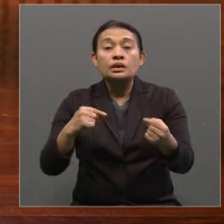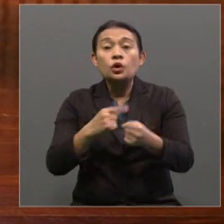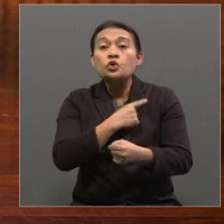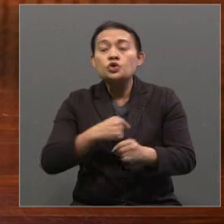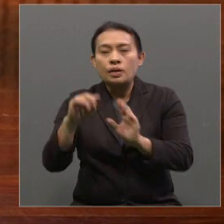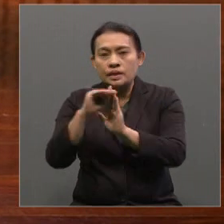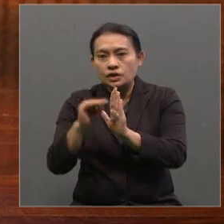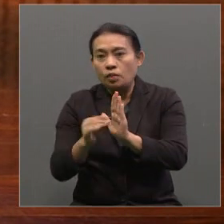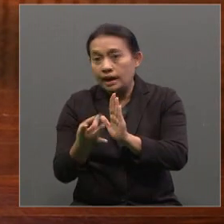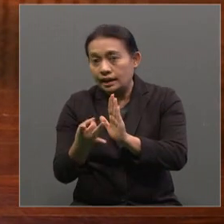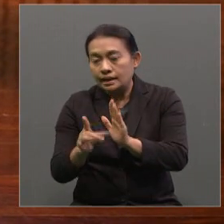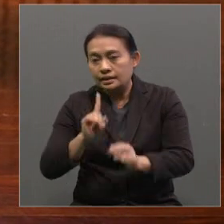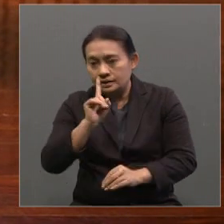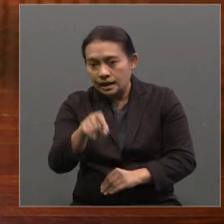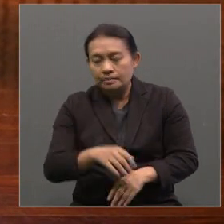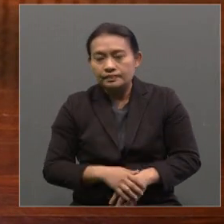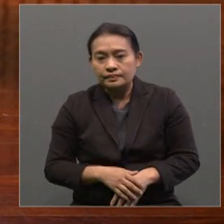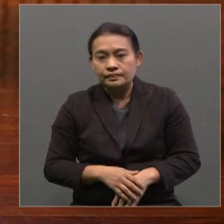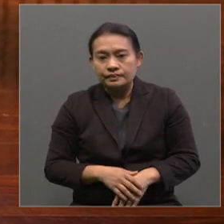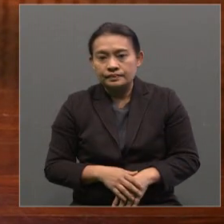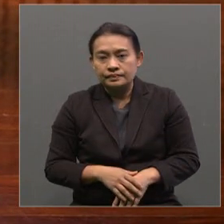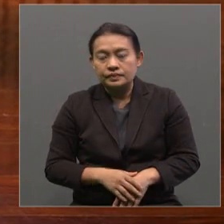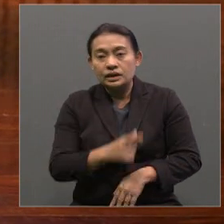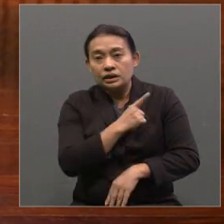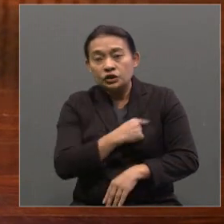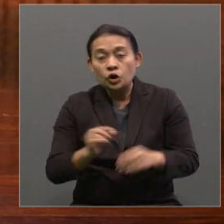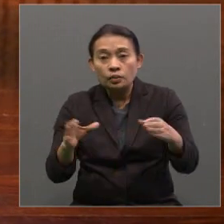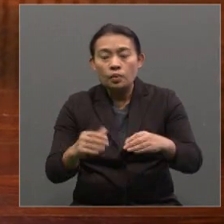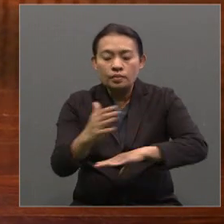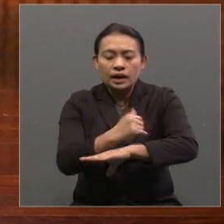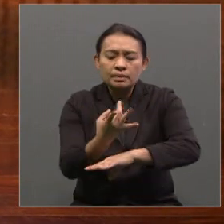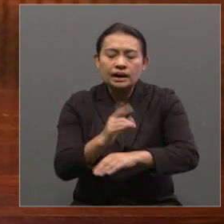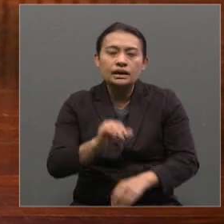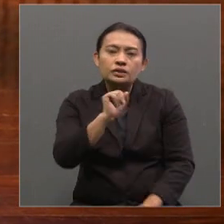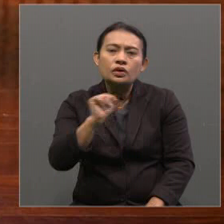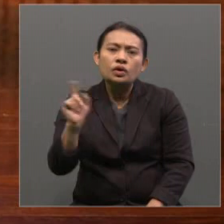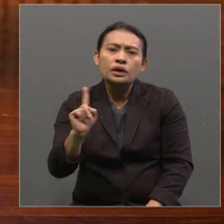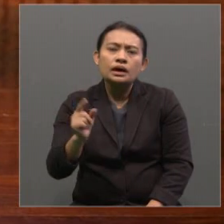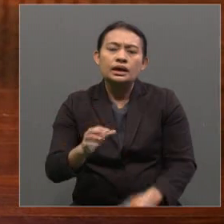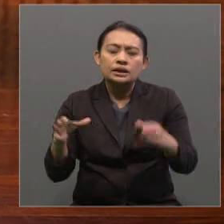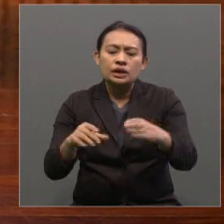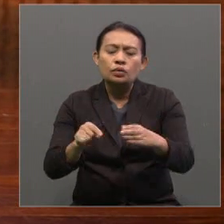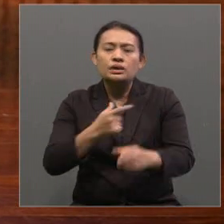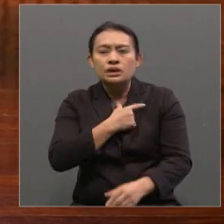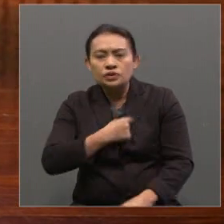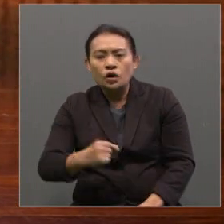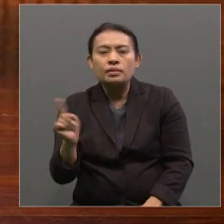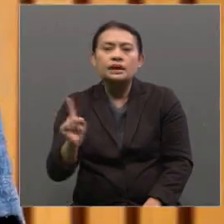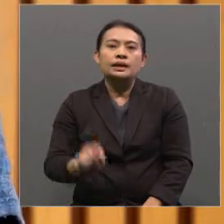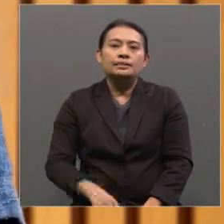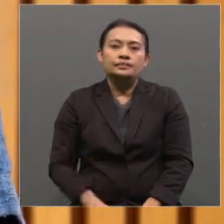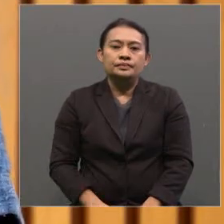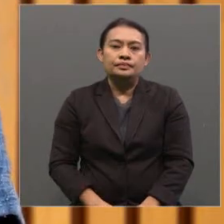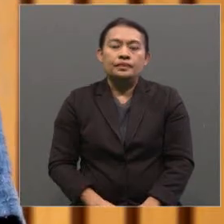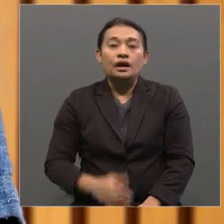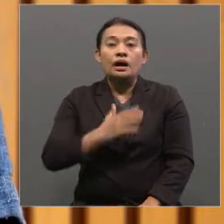อาจารย์ที่มีการสำรวจมาหรือว่าชอบพรรคการเมืองประเภทไหนสสแบบไหนที่ไปถูกใจคนกลุ่มนี ้คนรุ่นใหม่นะครับอันนี้